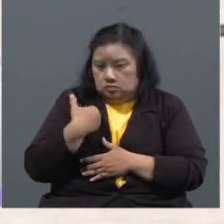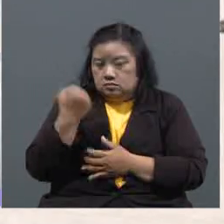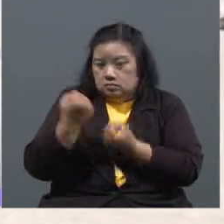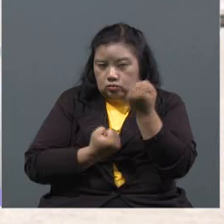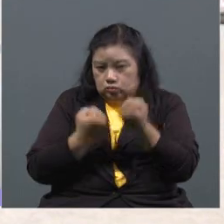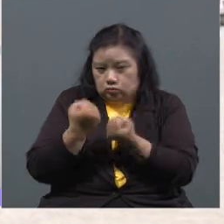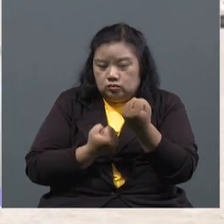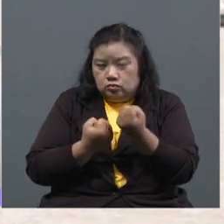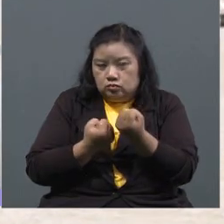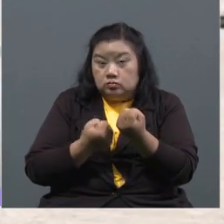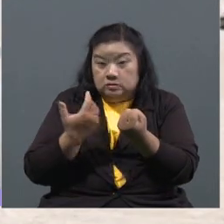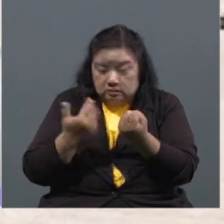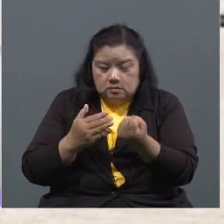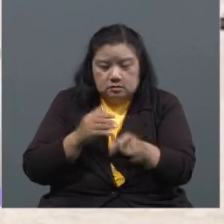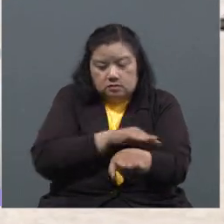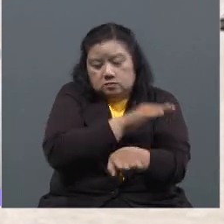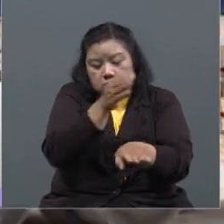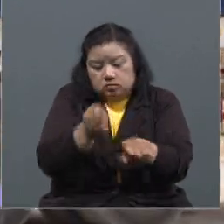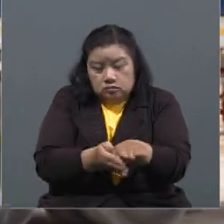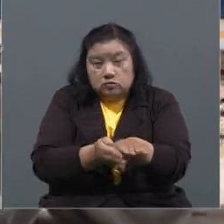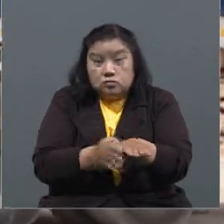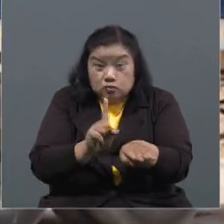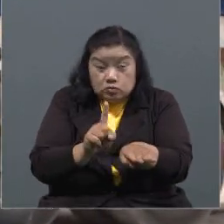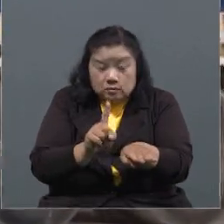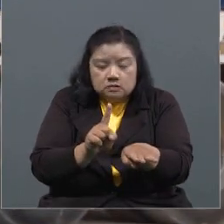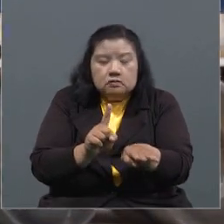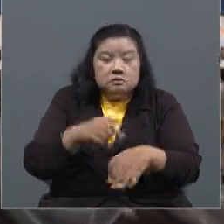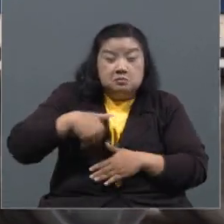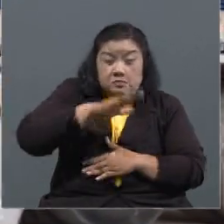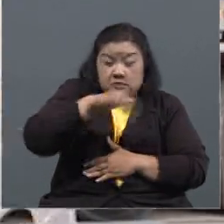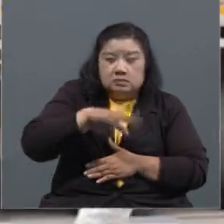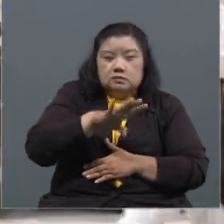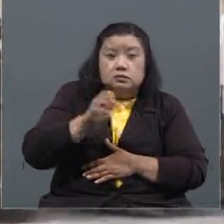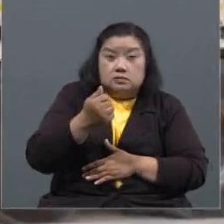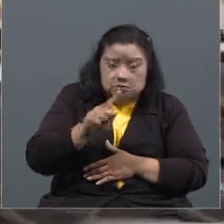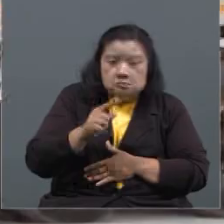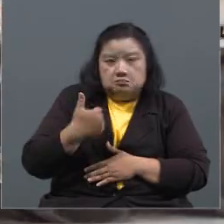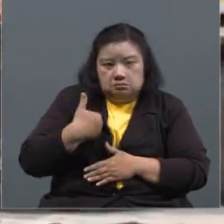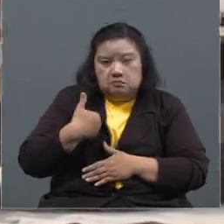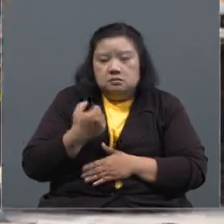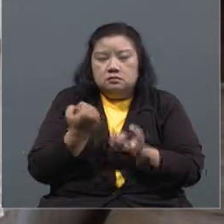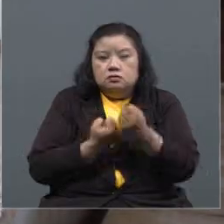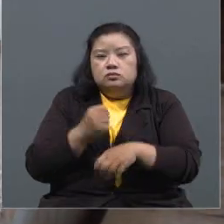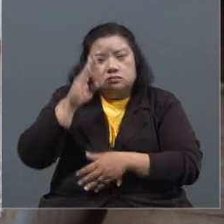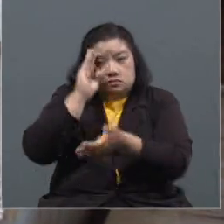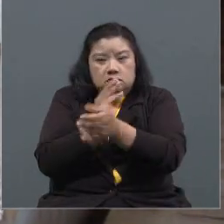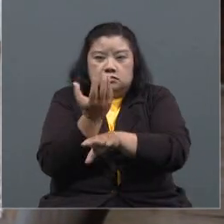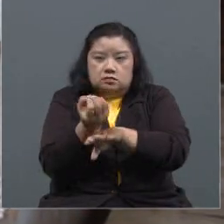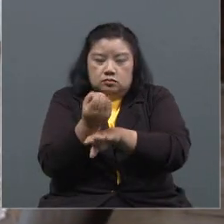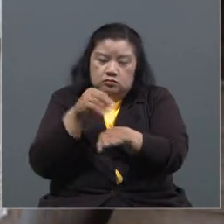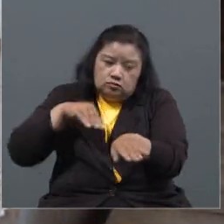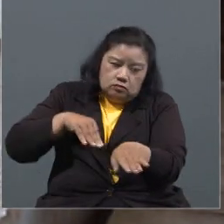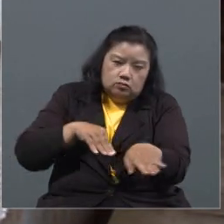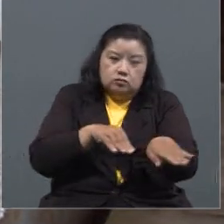ถคอนเทนเนอร์ปิดคลุมมิดชิด441เที่ยวแล้วก็มีรถตำรวจนำขบวนตลอดเส้นทางปริมาณกากแคดเมียมที่ขนย้าย